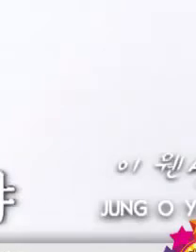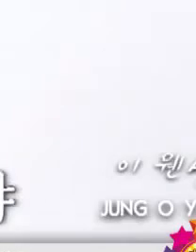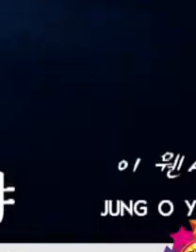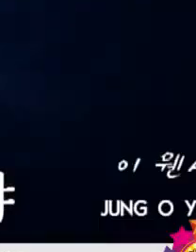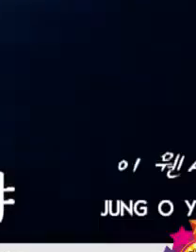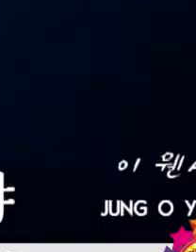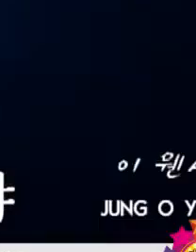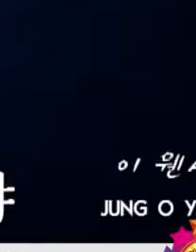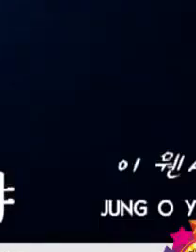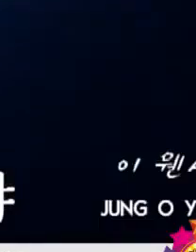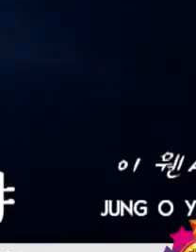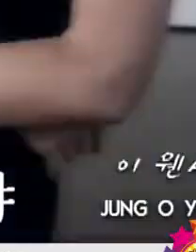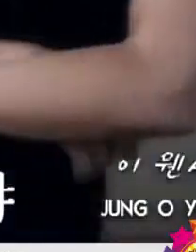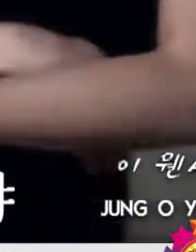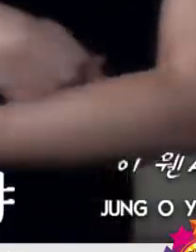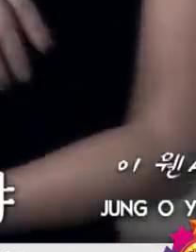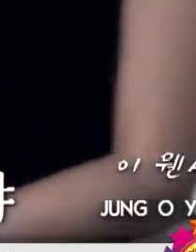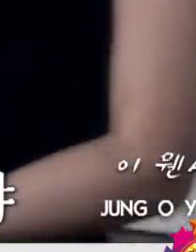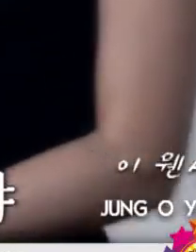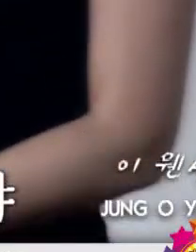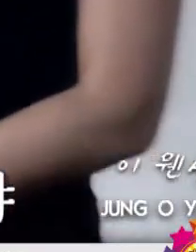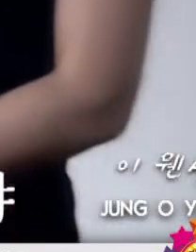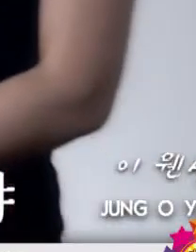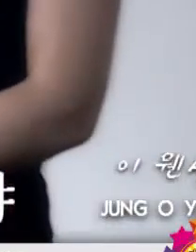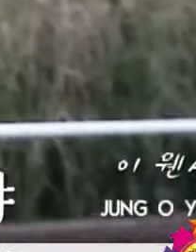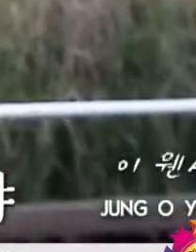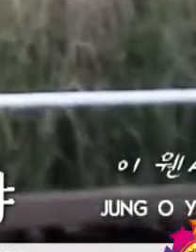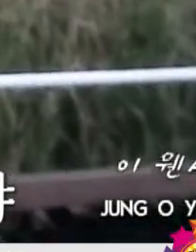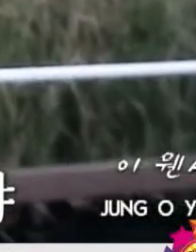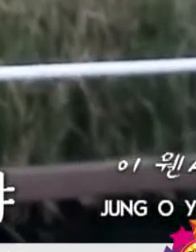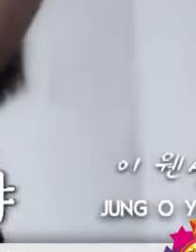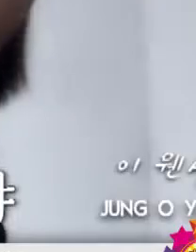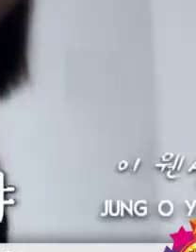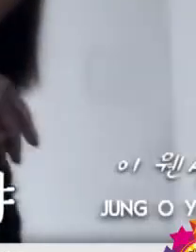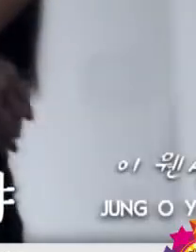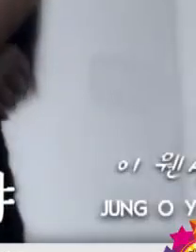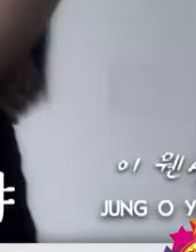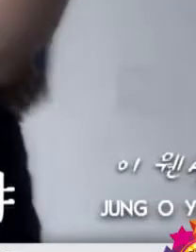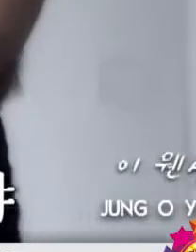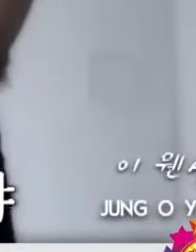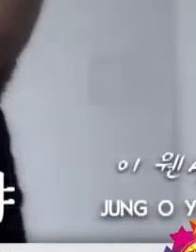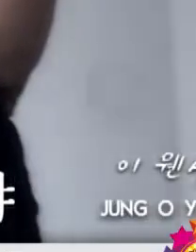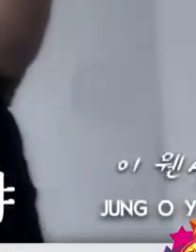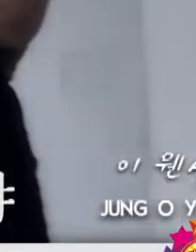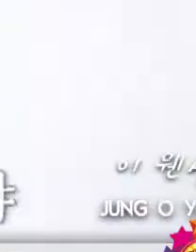내가 사는 이유 너 때문이야